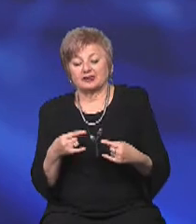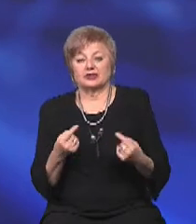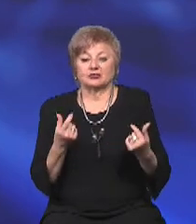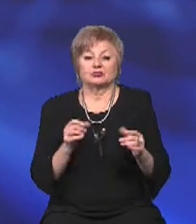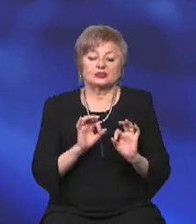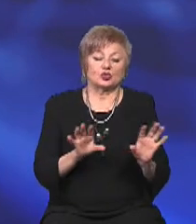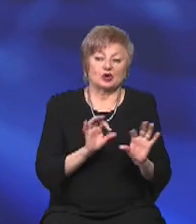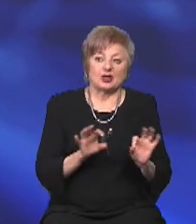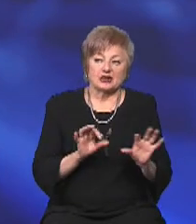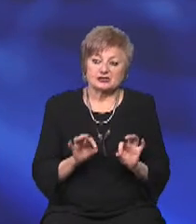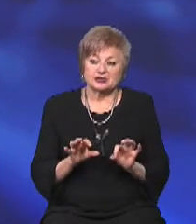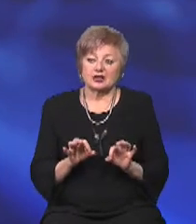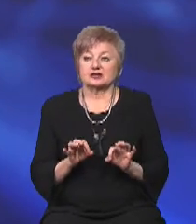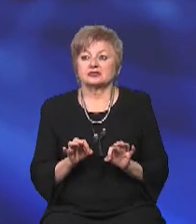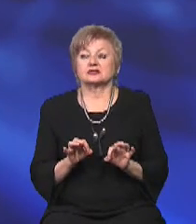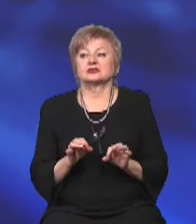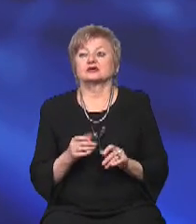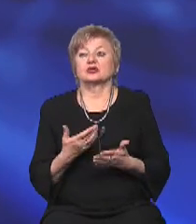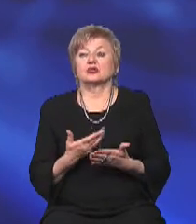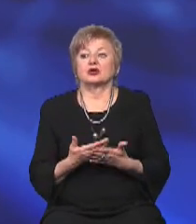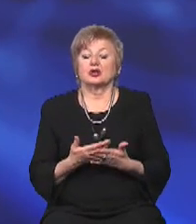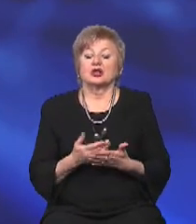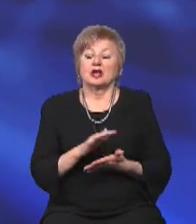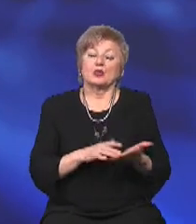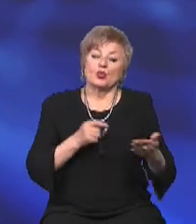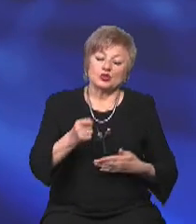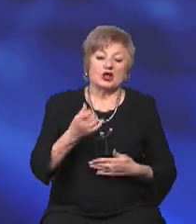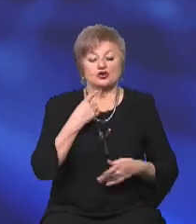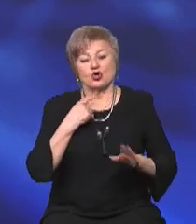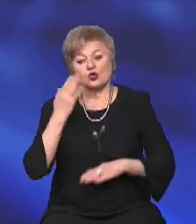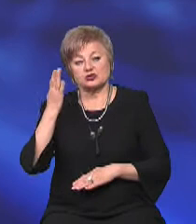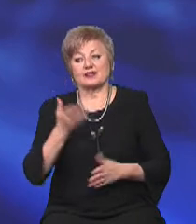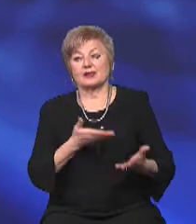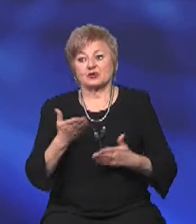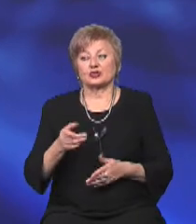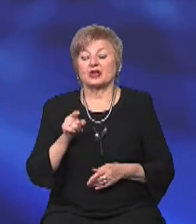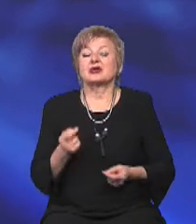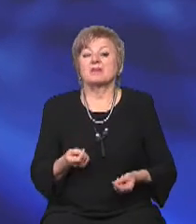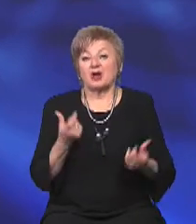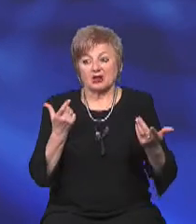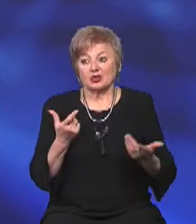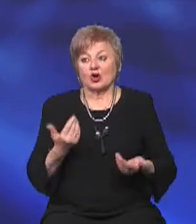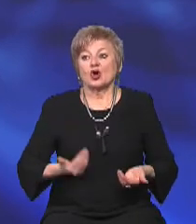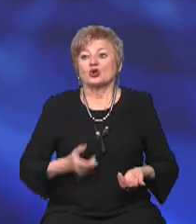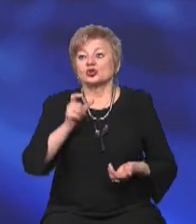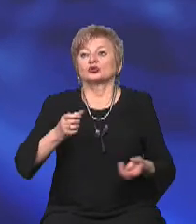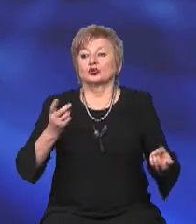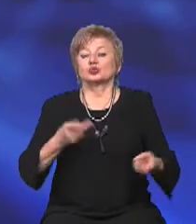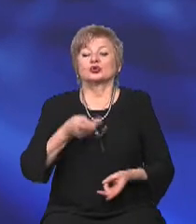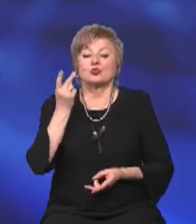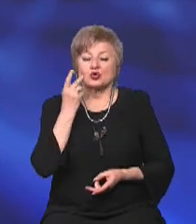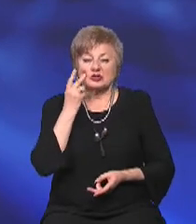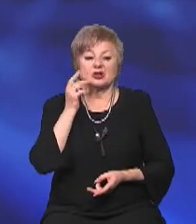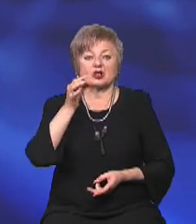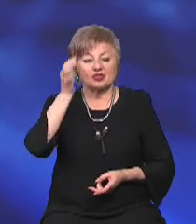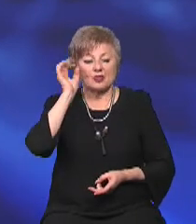якому, ну, в час процесу або подачі проєктів, або голосування нас запрошували. Але цього замало. Мешканцям потрібно постійно